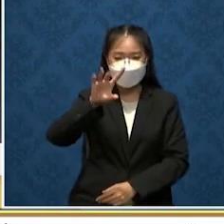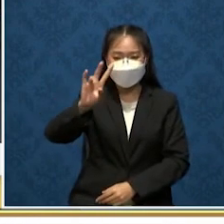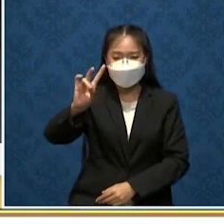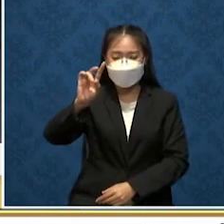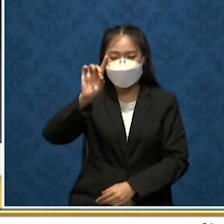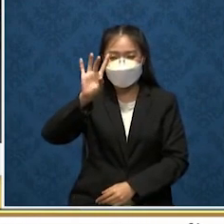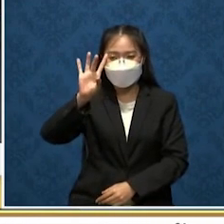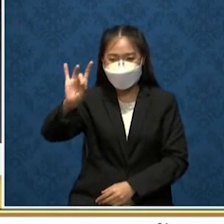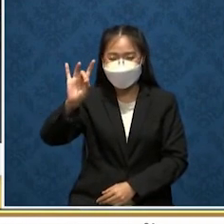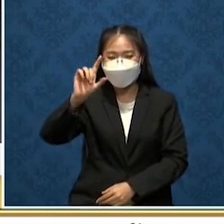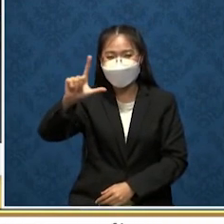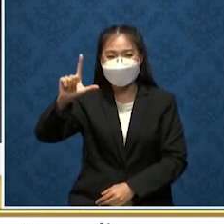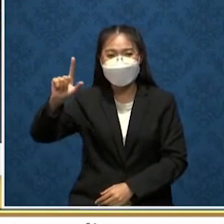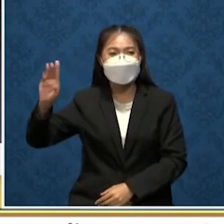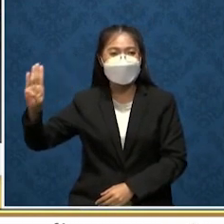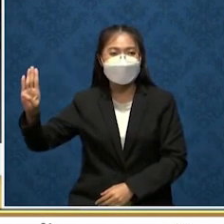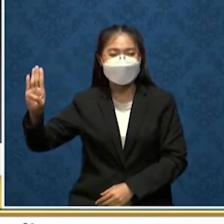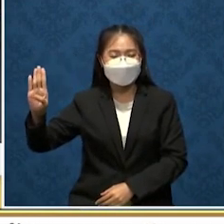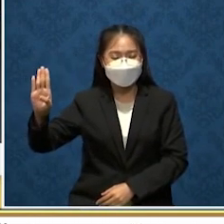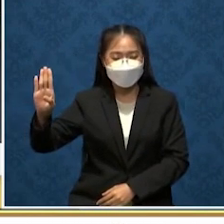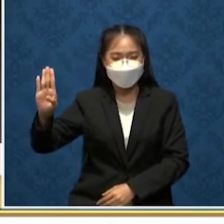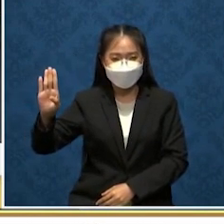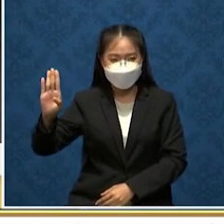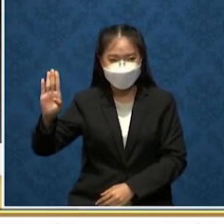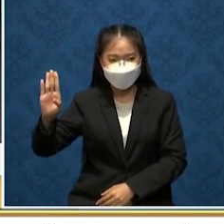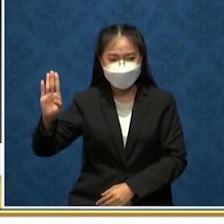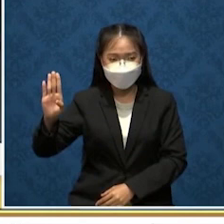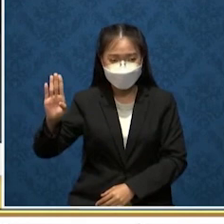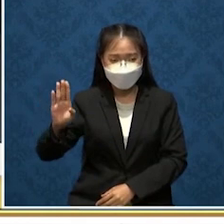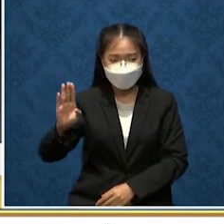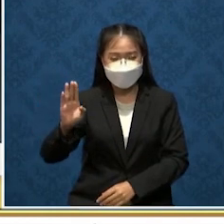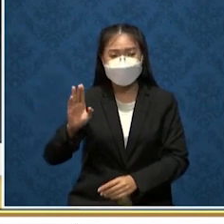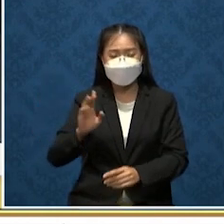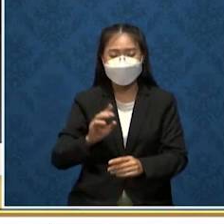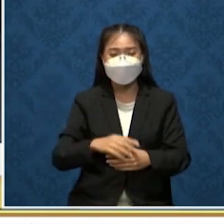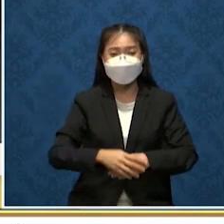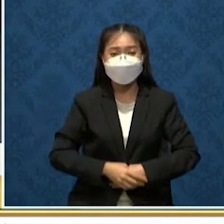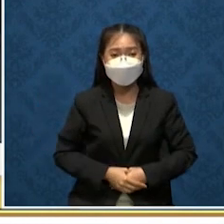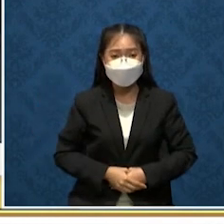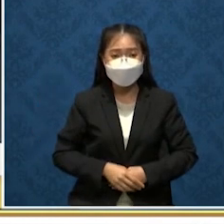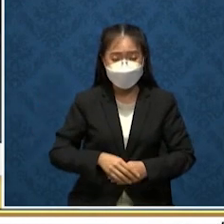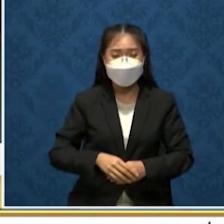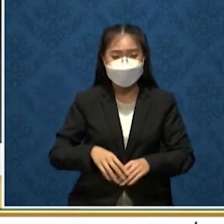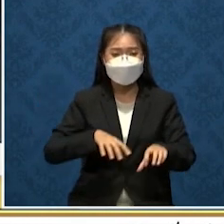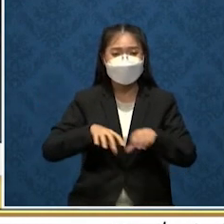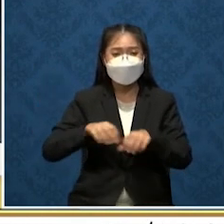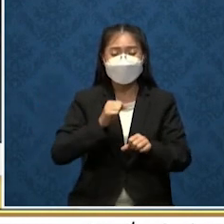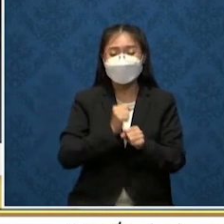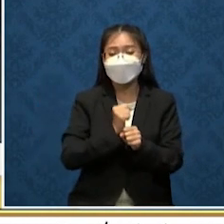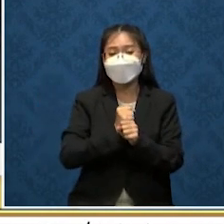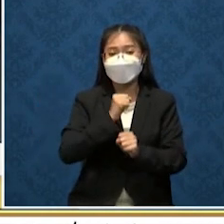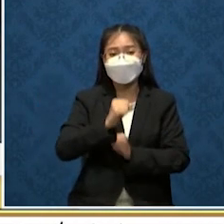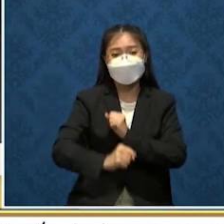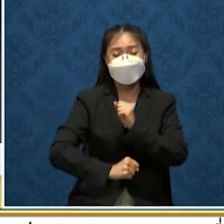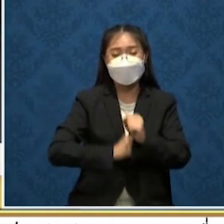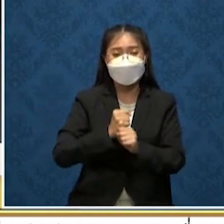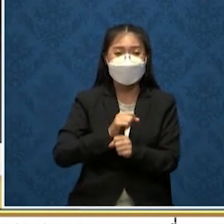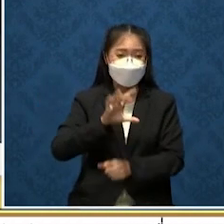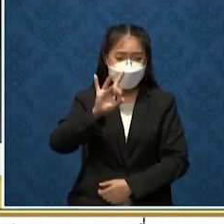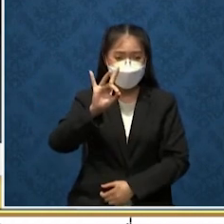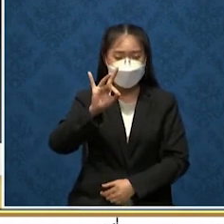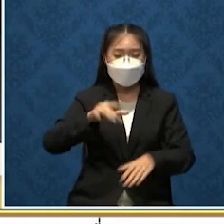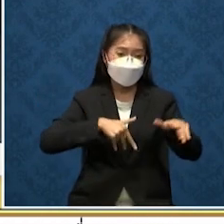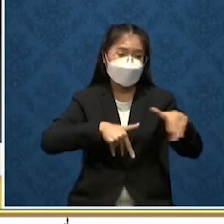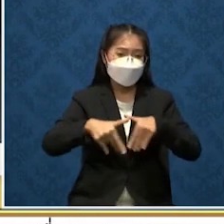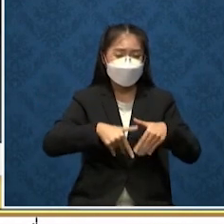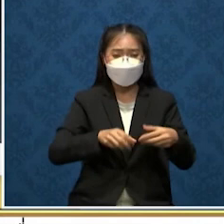72,000บาท238.74บาทต่อคนเพราะฉะนั้นช่วง 8ปี 5เดือน 26วันเนี่ยประชาชนเนี่ยมี